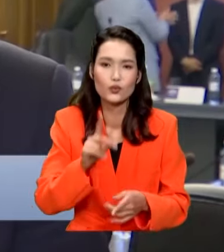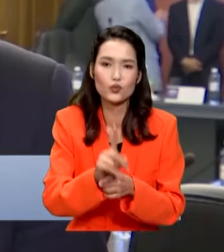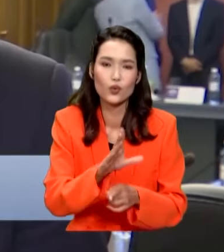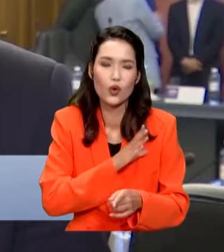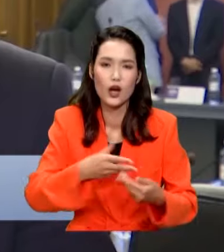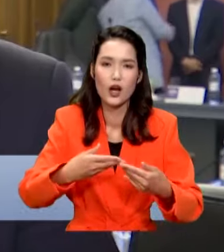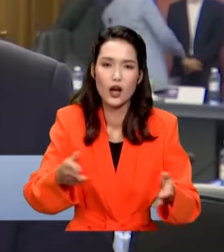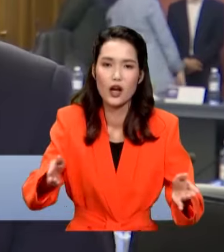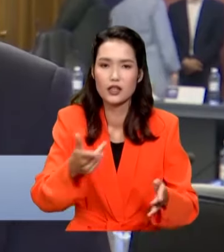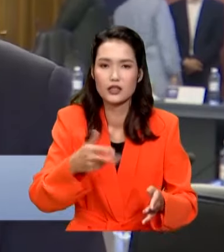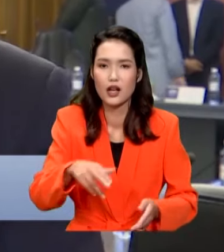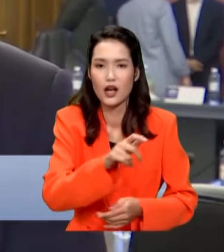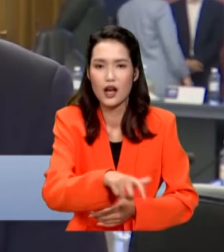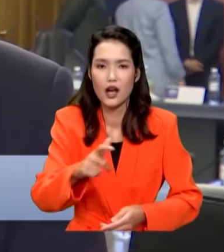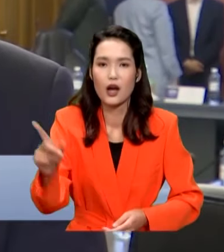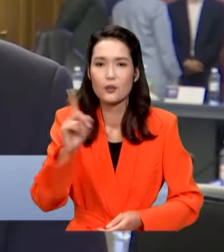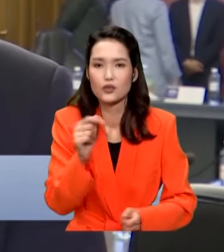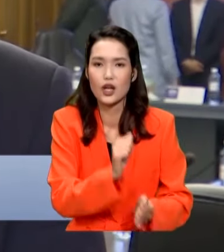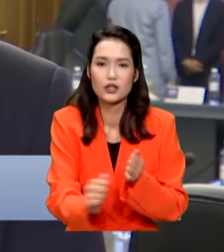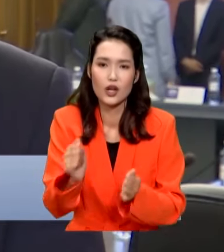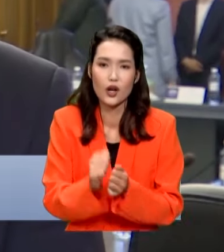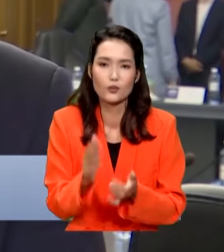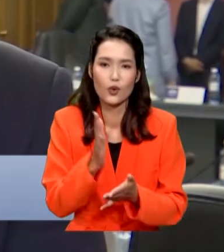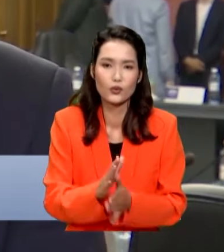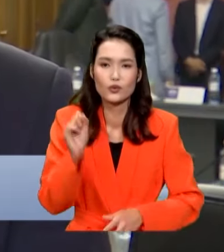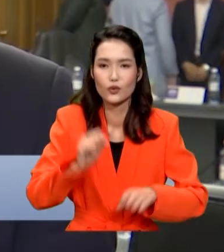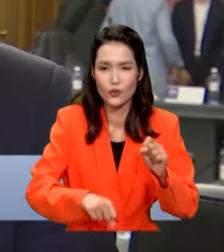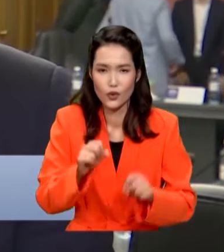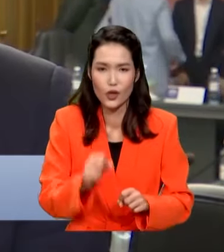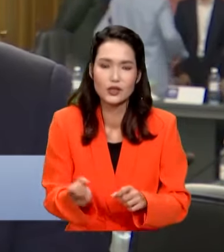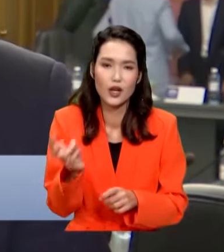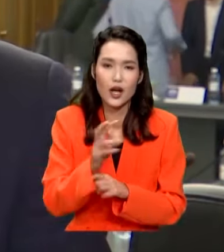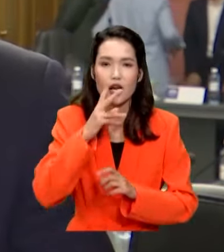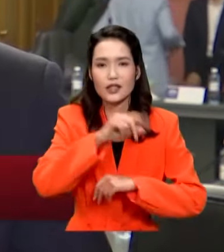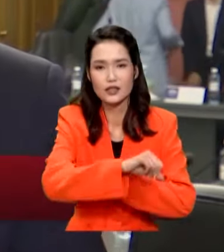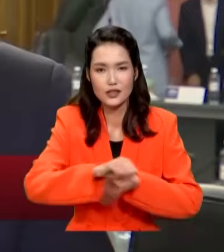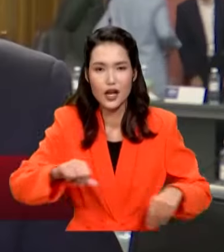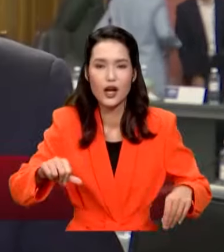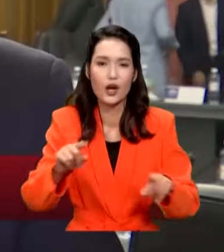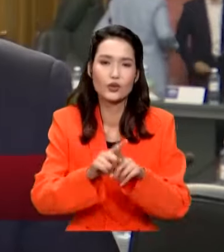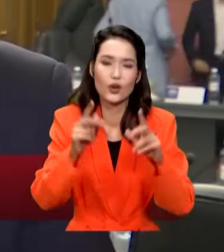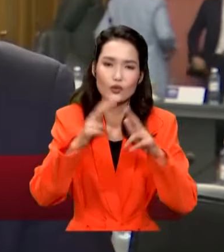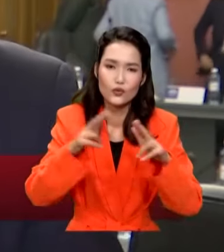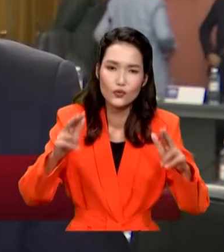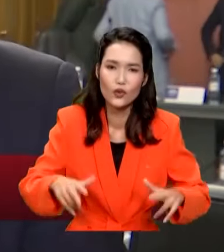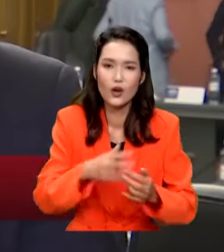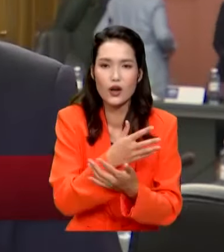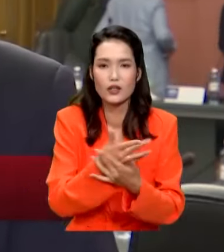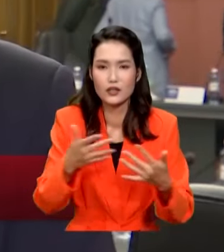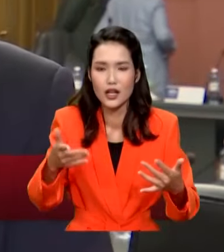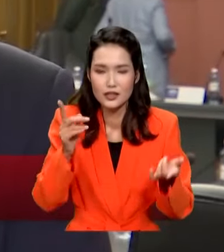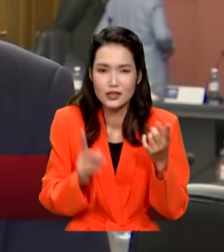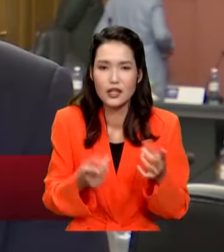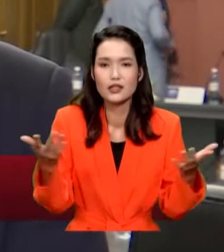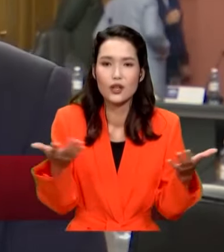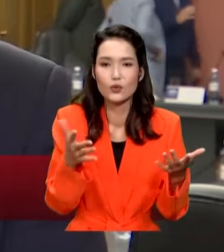для общественности, чтобы каждый мог иметь возможность посетить. Вот за рубежом есть дворцы королей, и в